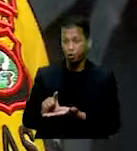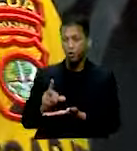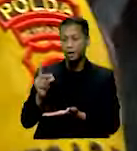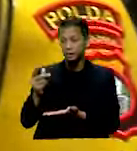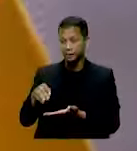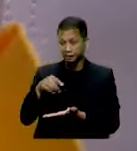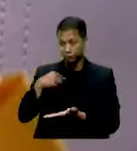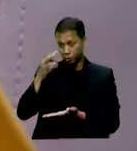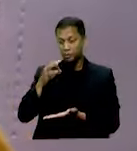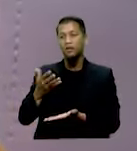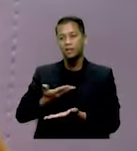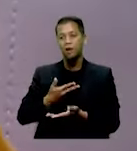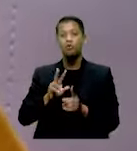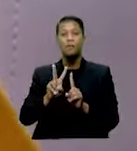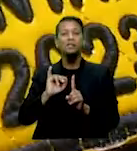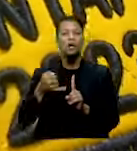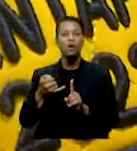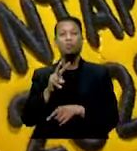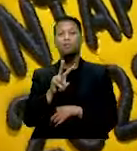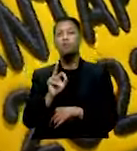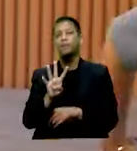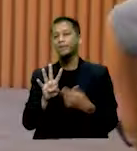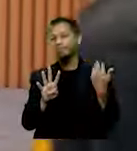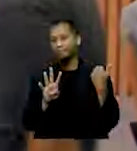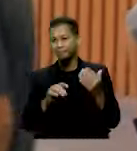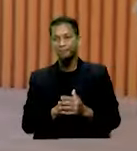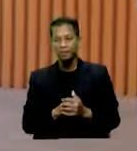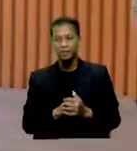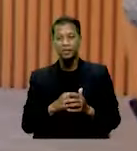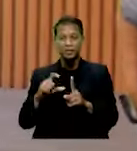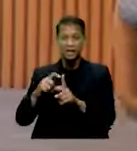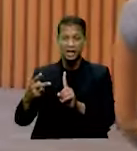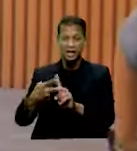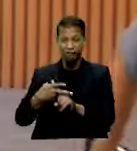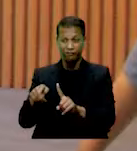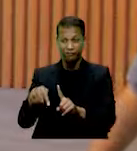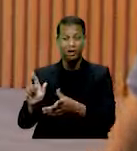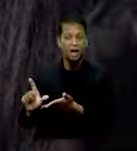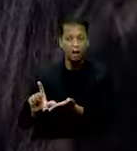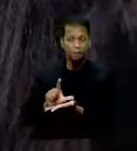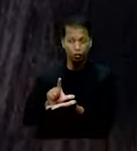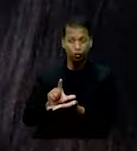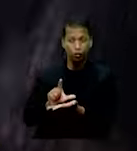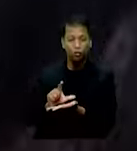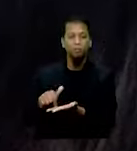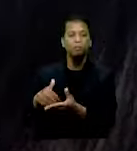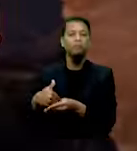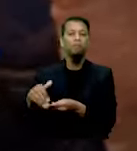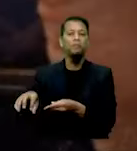pada 12 Januari 2024, sedangkan laporan DF dilimpahkan dari Bareskrim Polri ke Polda Metro Jaya pada